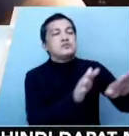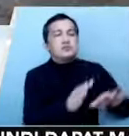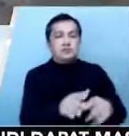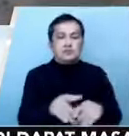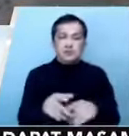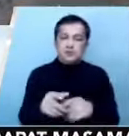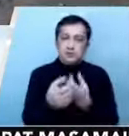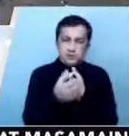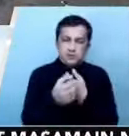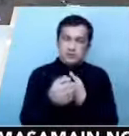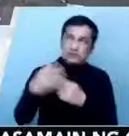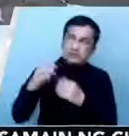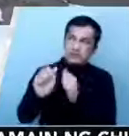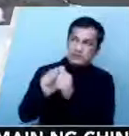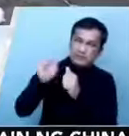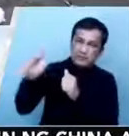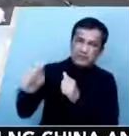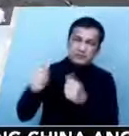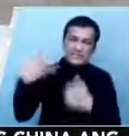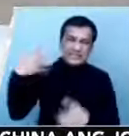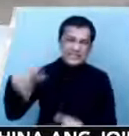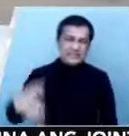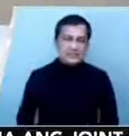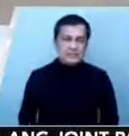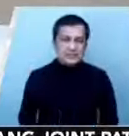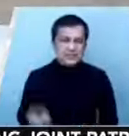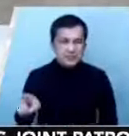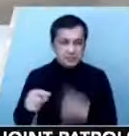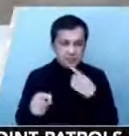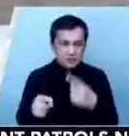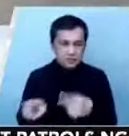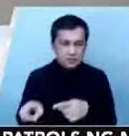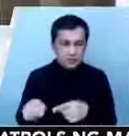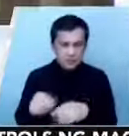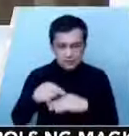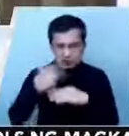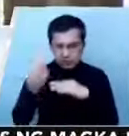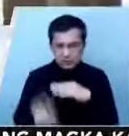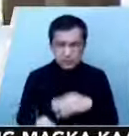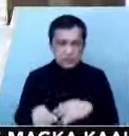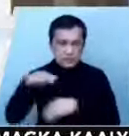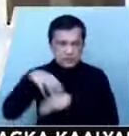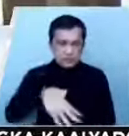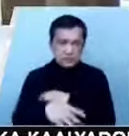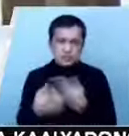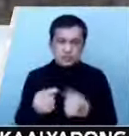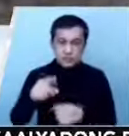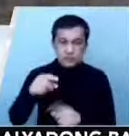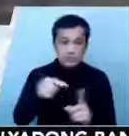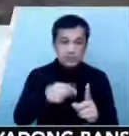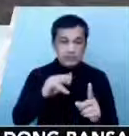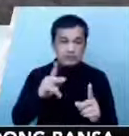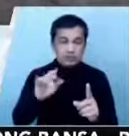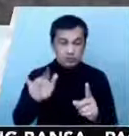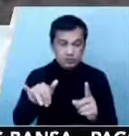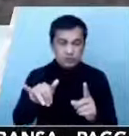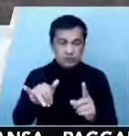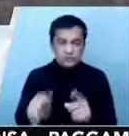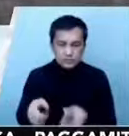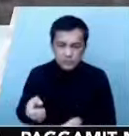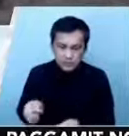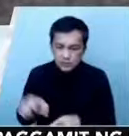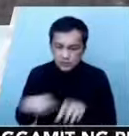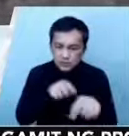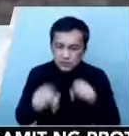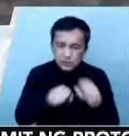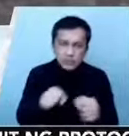init. Pagsisid din sa dagat ang ginagawa ngayon ng mga gaya ni B-Boy. Isa siya sa mga nangangalakal na walang katakot-takot na